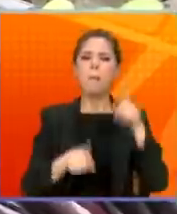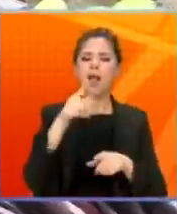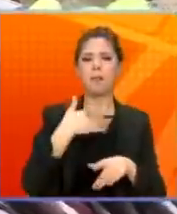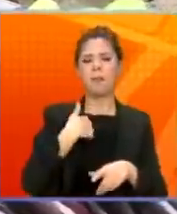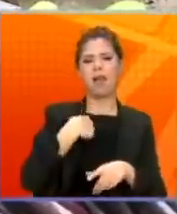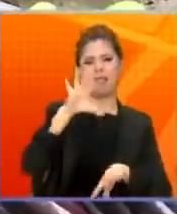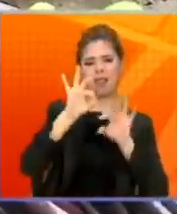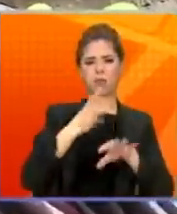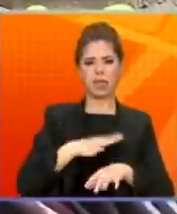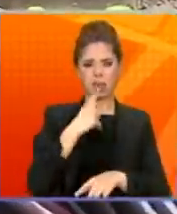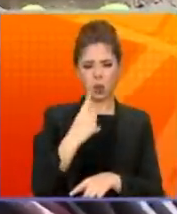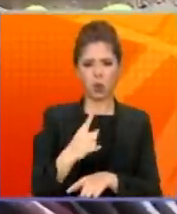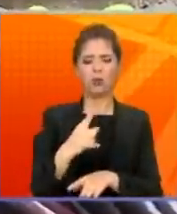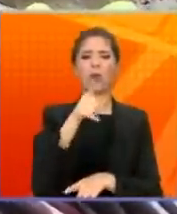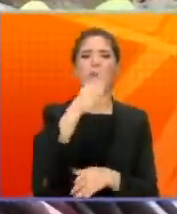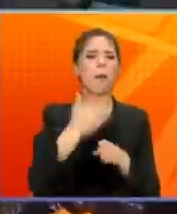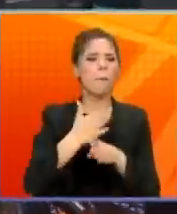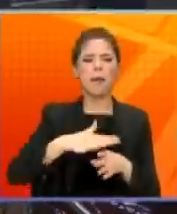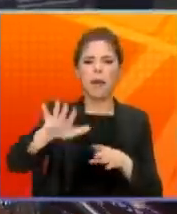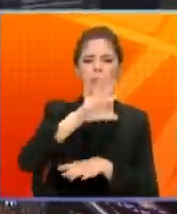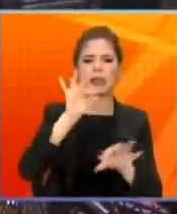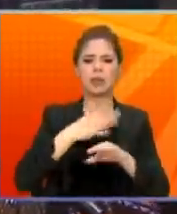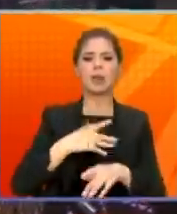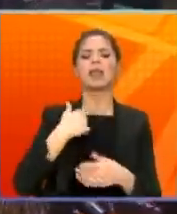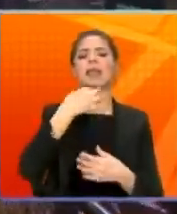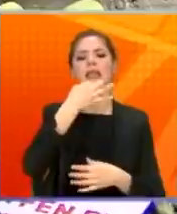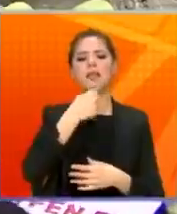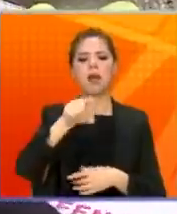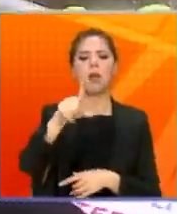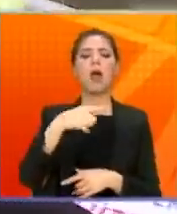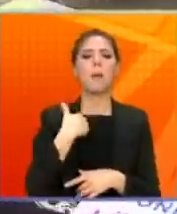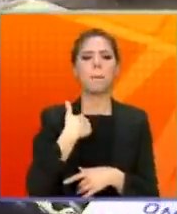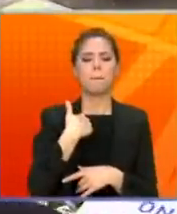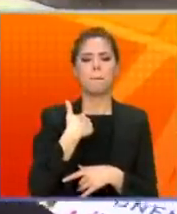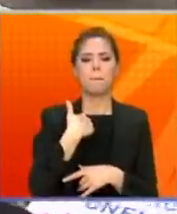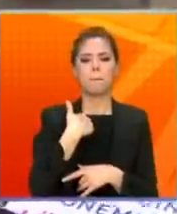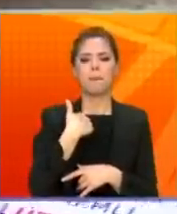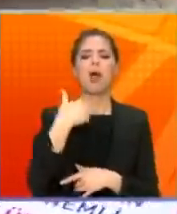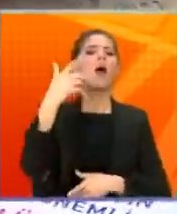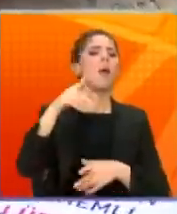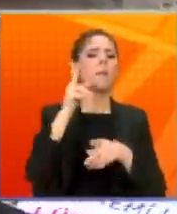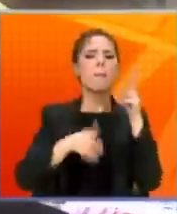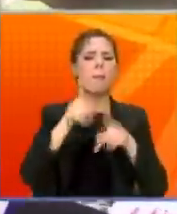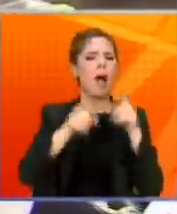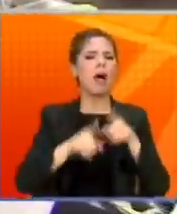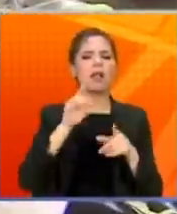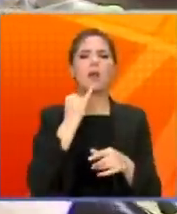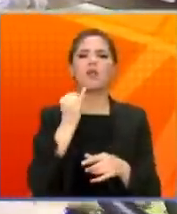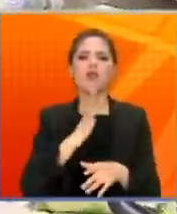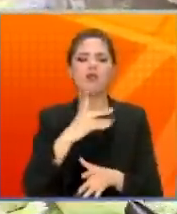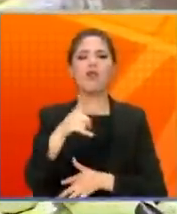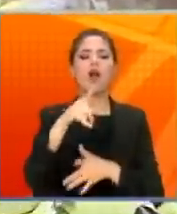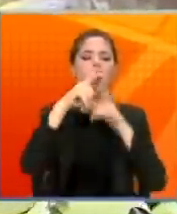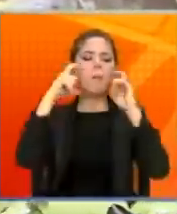biz seçiyoruz seçmek istiyoruz bizden seçme vermiyoruz hem astım nefes alamıyorum bu Maske ve eldiven takmayı